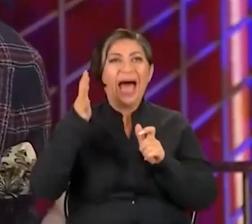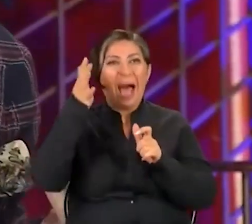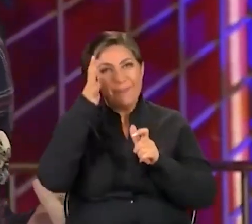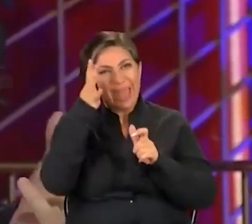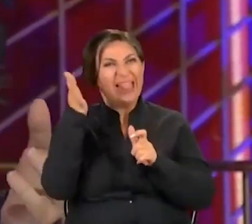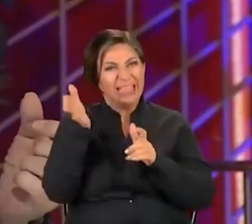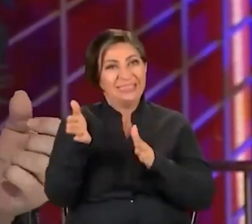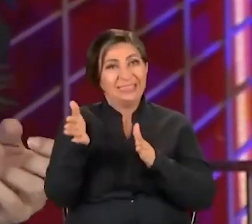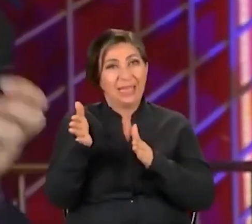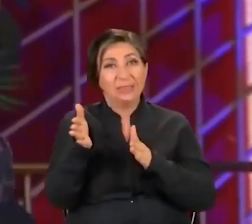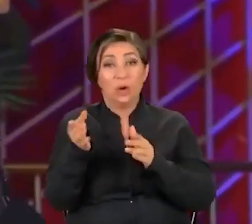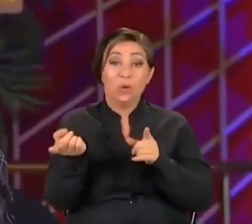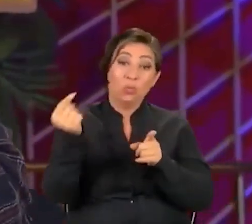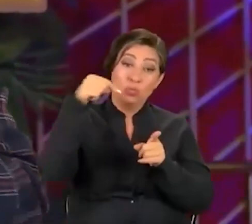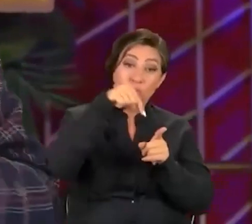salaklığından